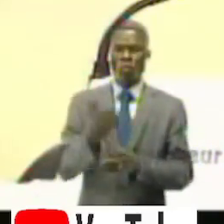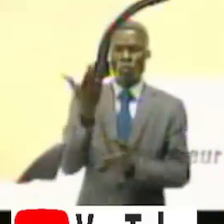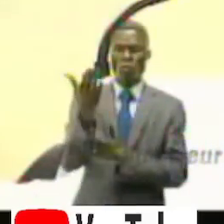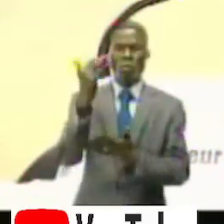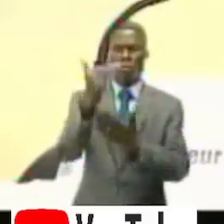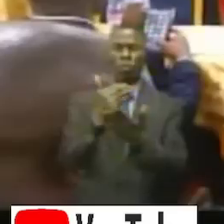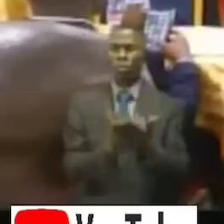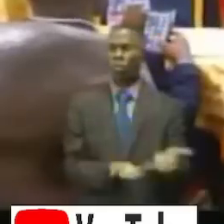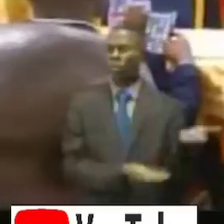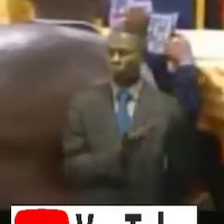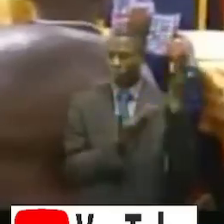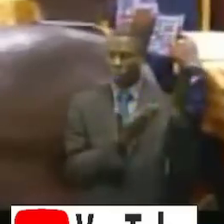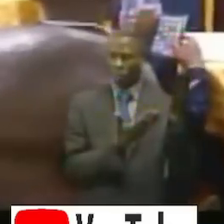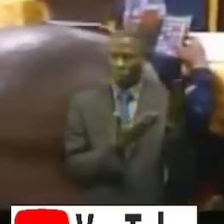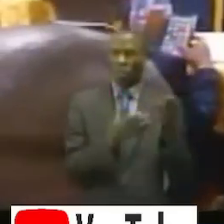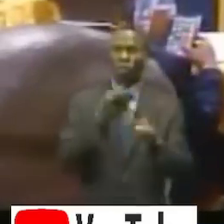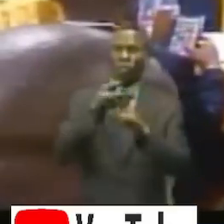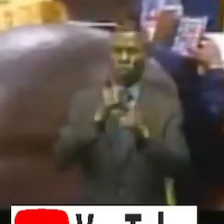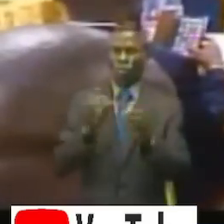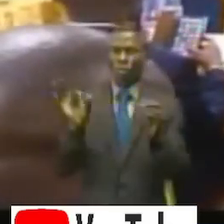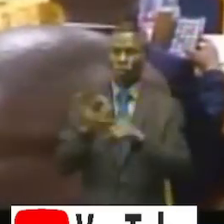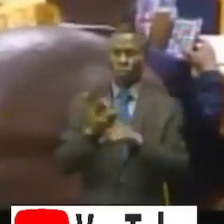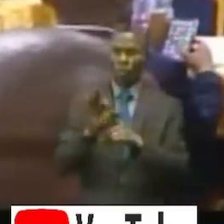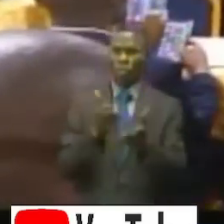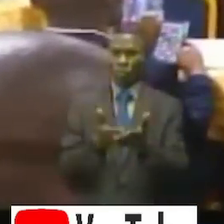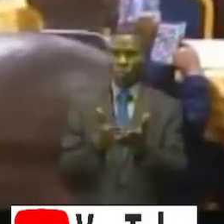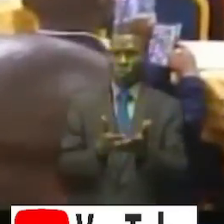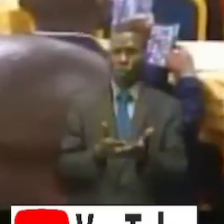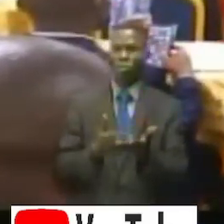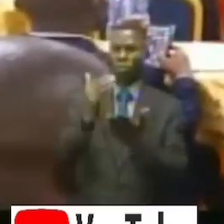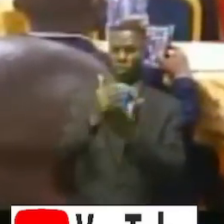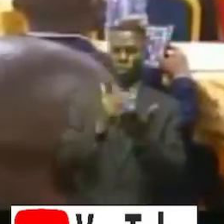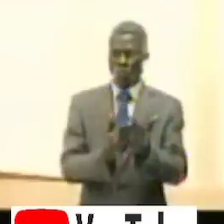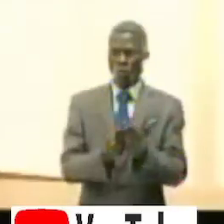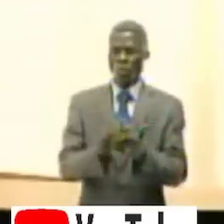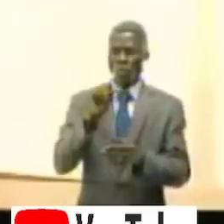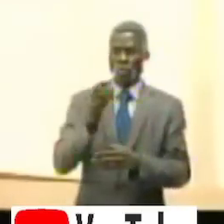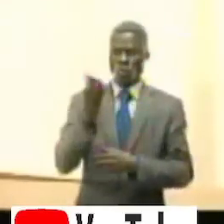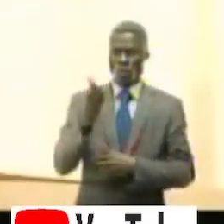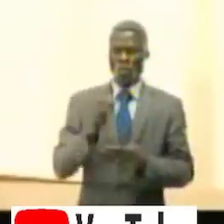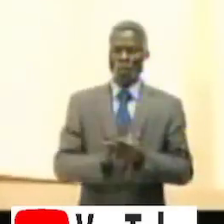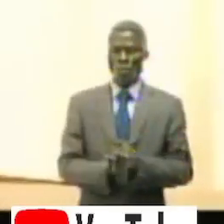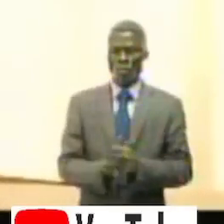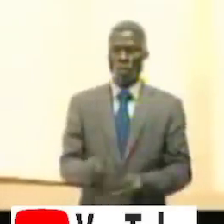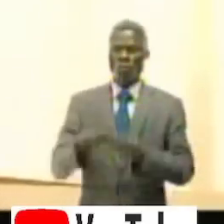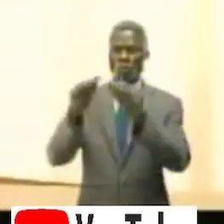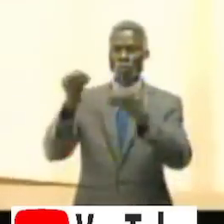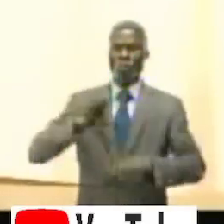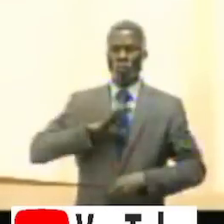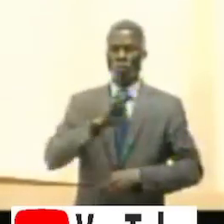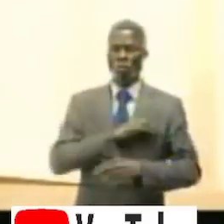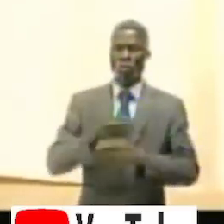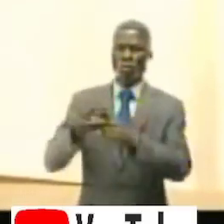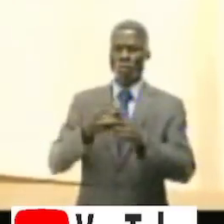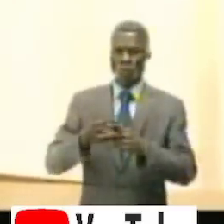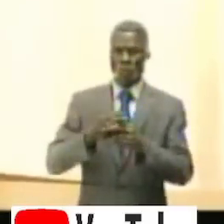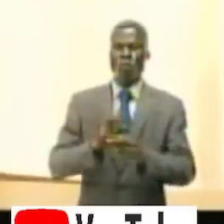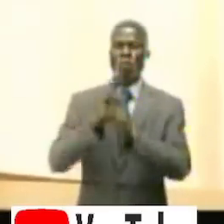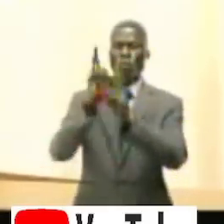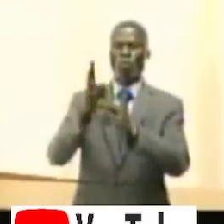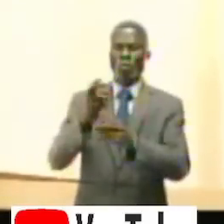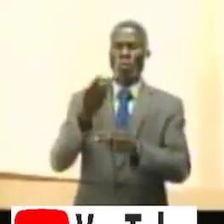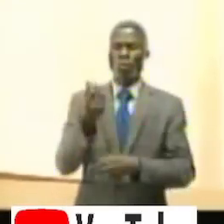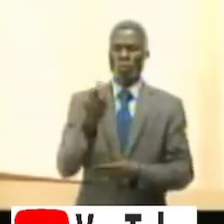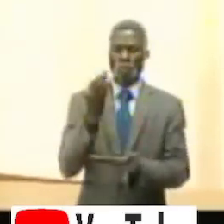recommandations pertinentes sont sorties de cet atelier. En voici quelques-unes. Transmettre au comité de supervision les rapports